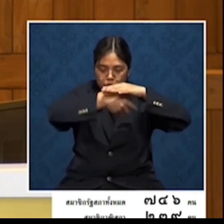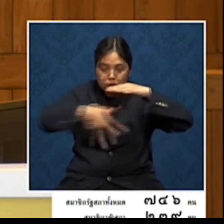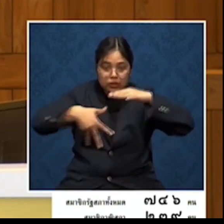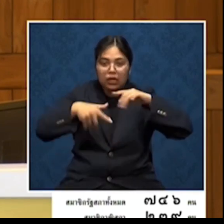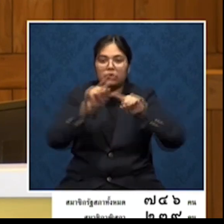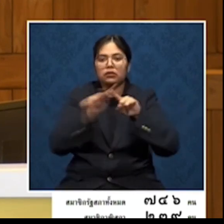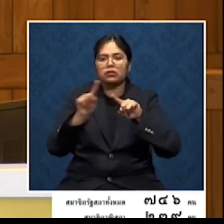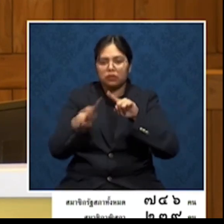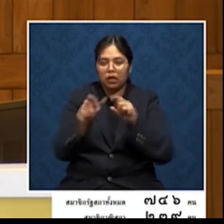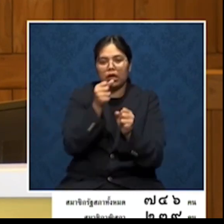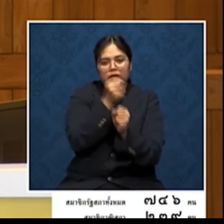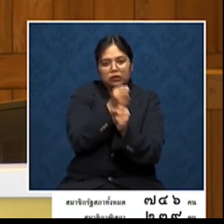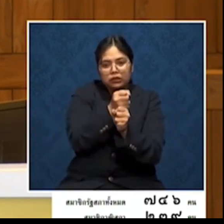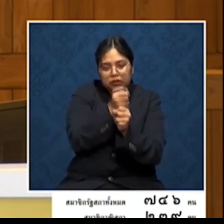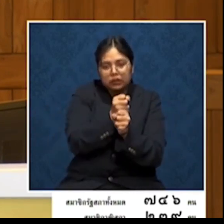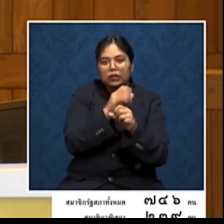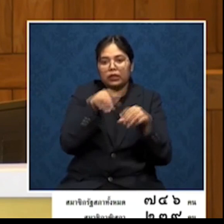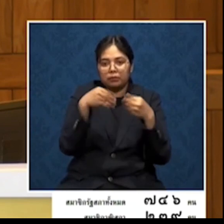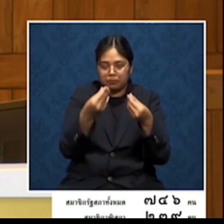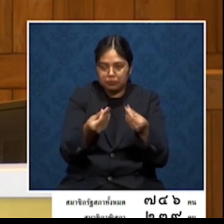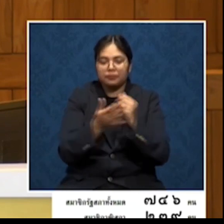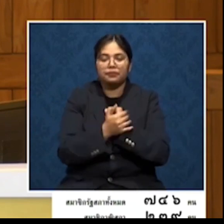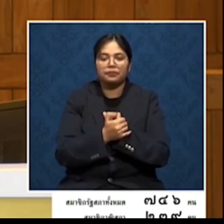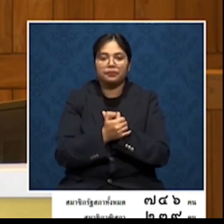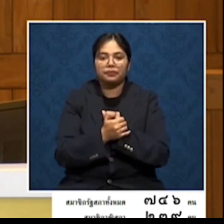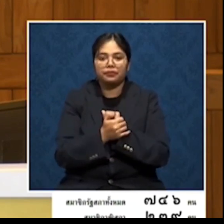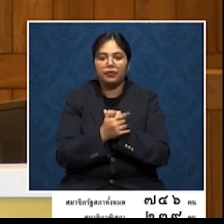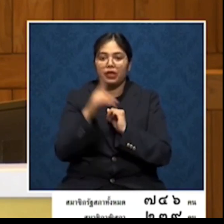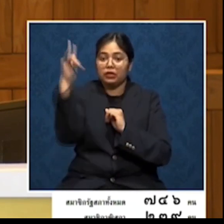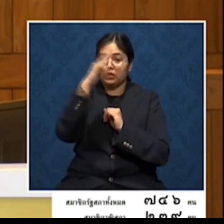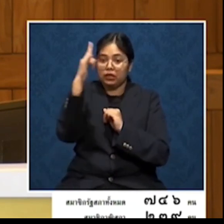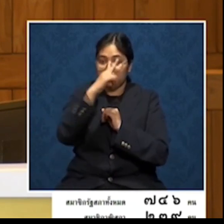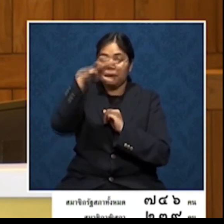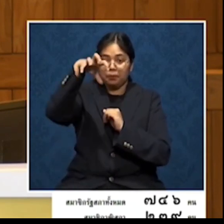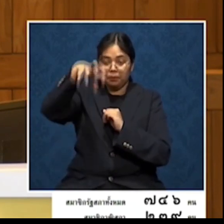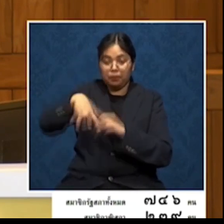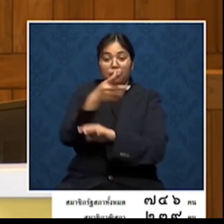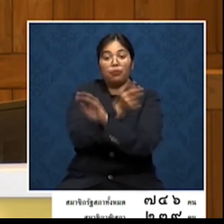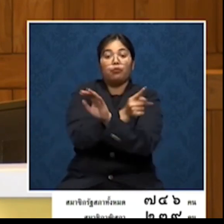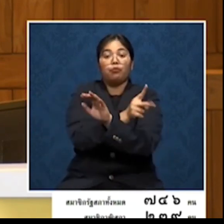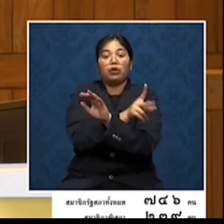เรื่องคามเป็ไปได้ในการจะสร้างสนามบนนานชาิภูเก็ต